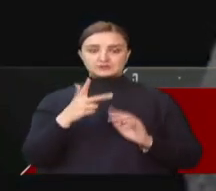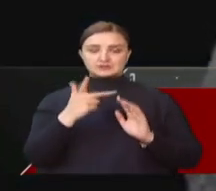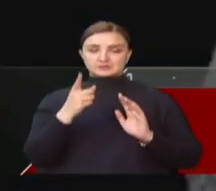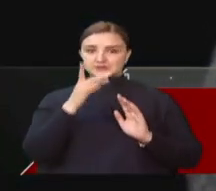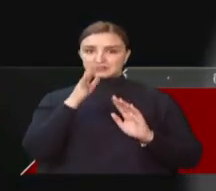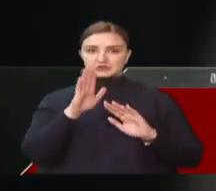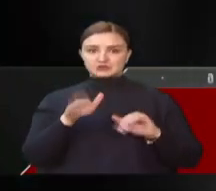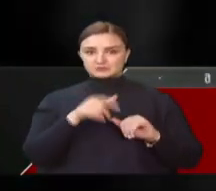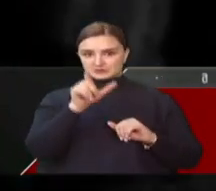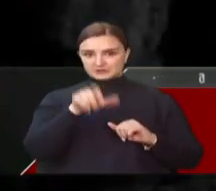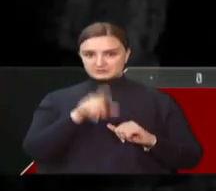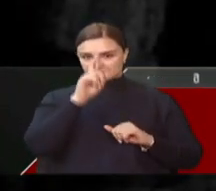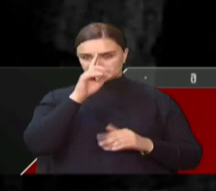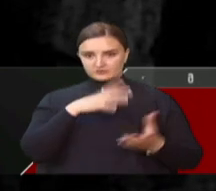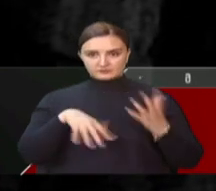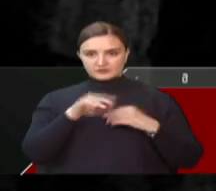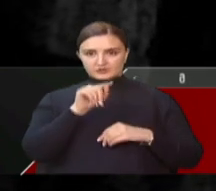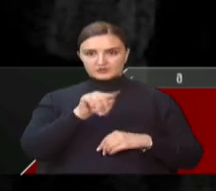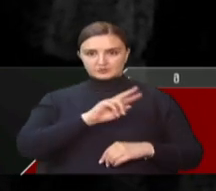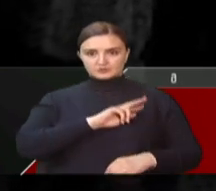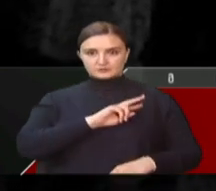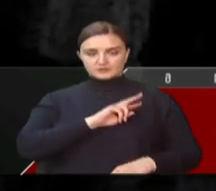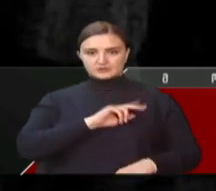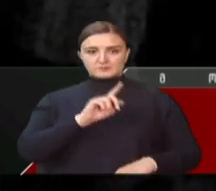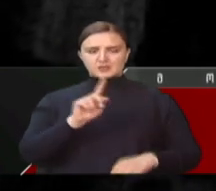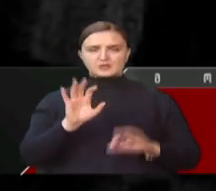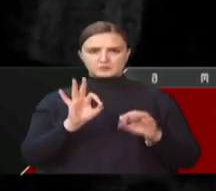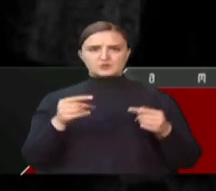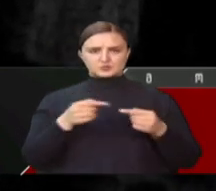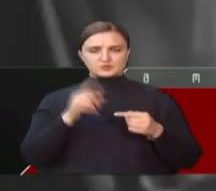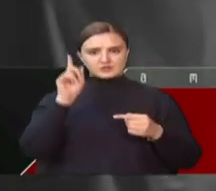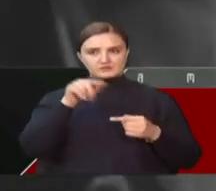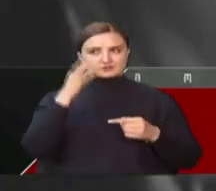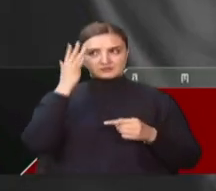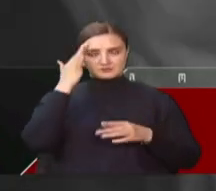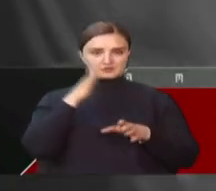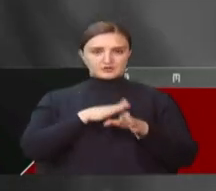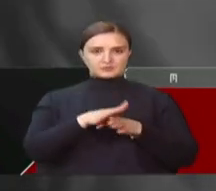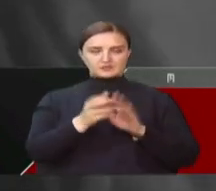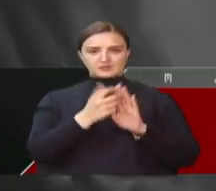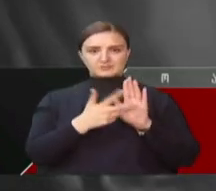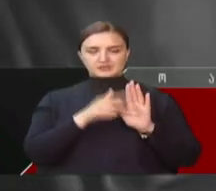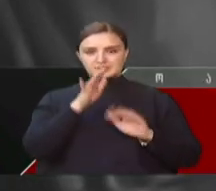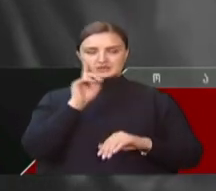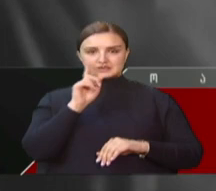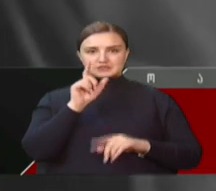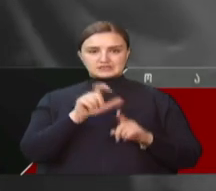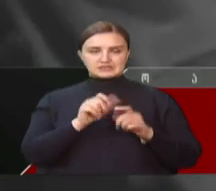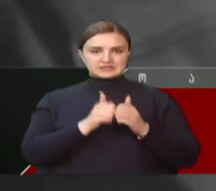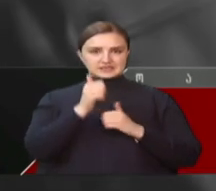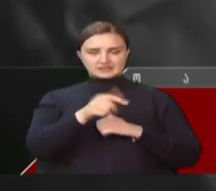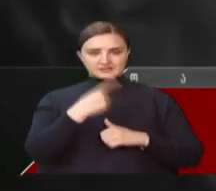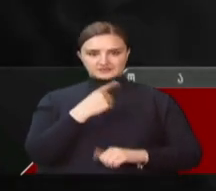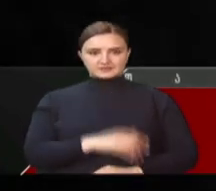31 წლის შემდეგ ბიჭი, რომელიც ყველას უყვარდა. თუმცა ზუსტად ვიცით, რომ აუხდა ის, რაც 18 წლისამ ერთგვარად